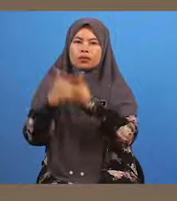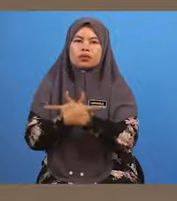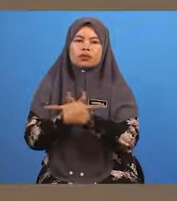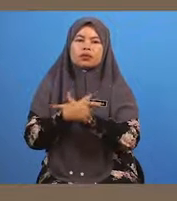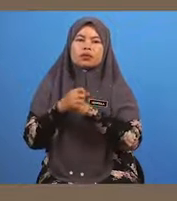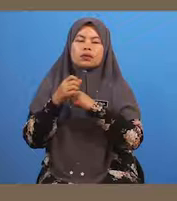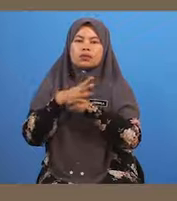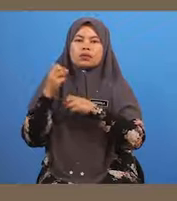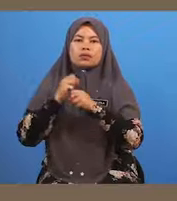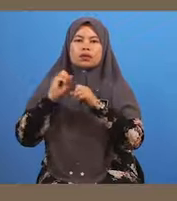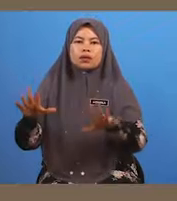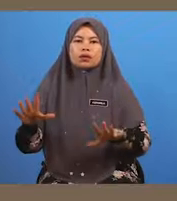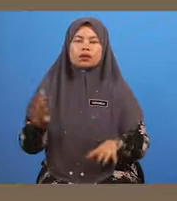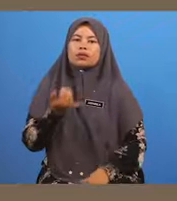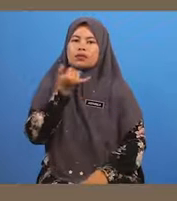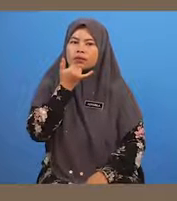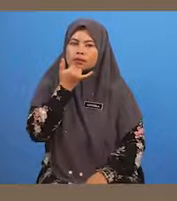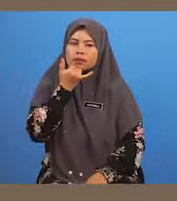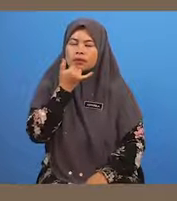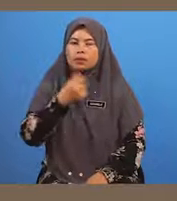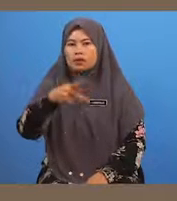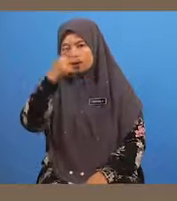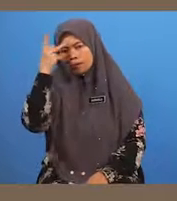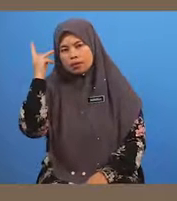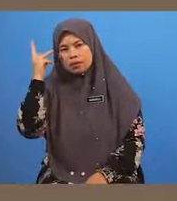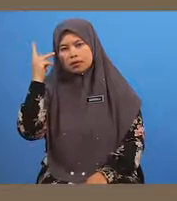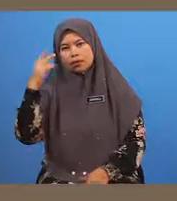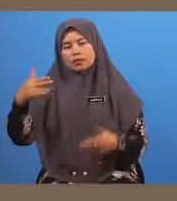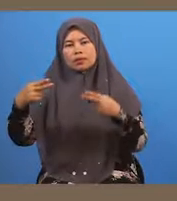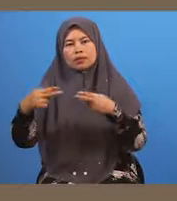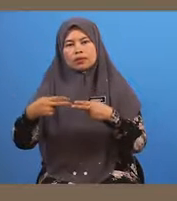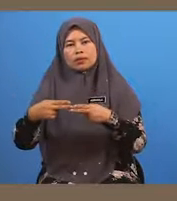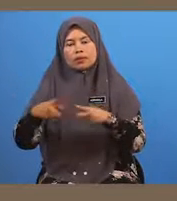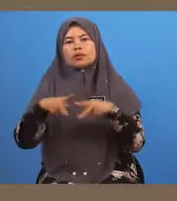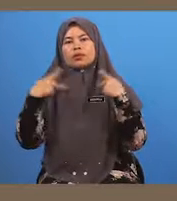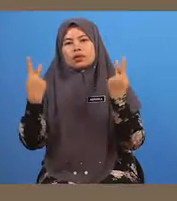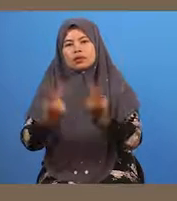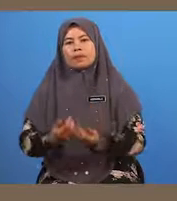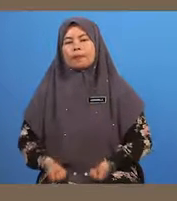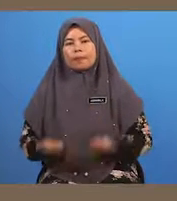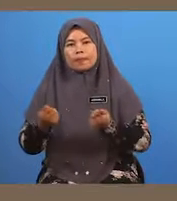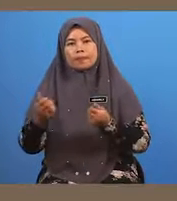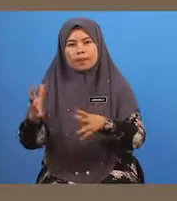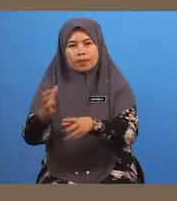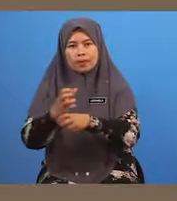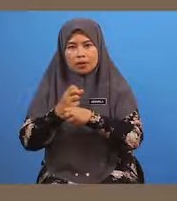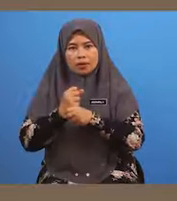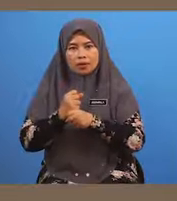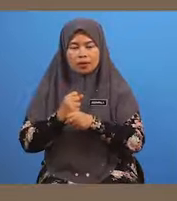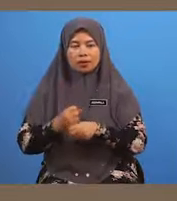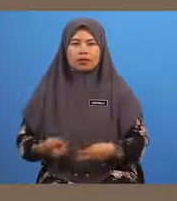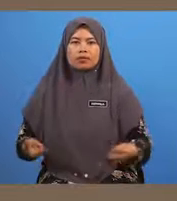ini salah kerana hubungan keluarga angkat akan mewujudkan kasih sayang dan